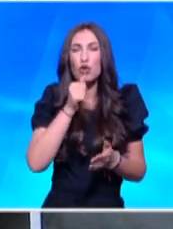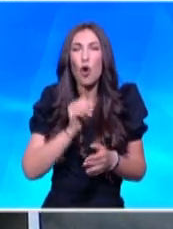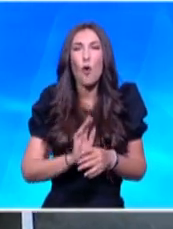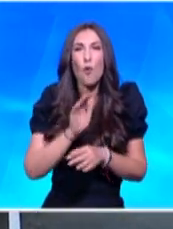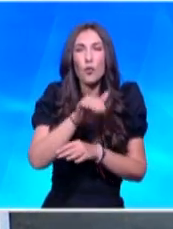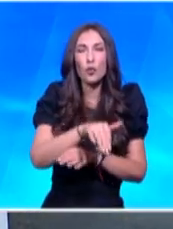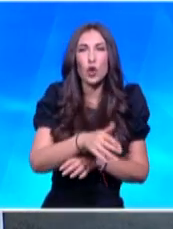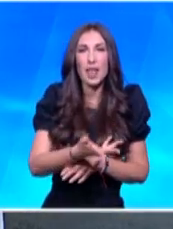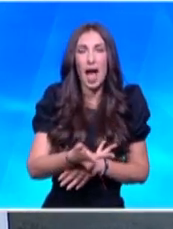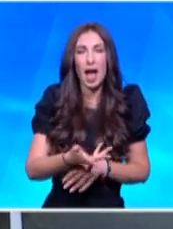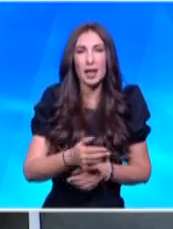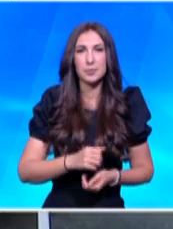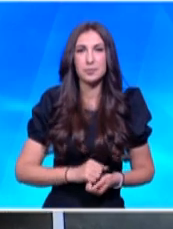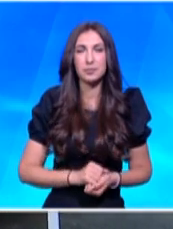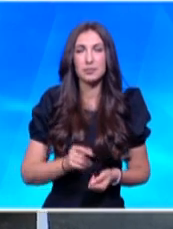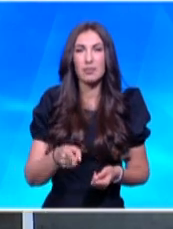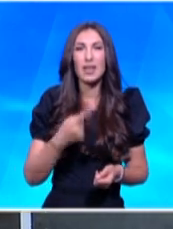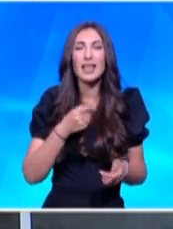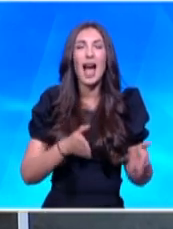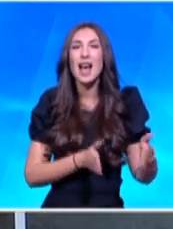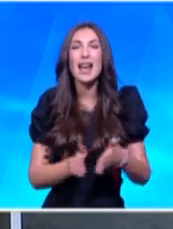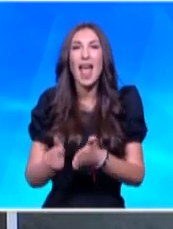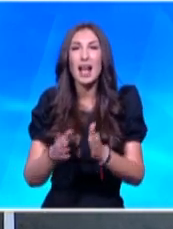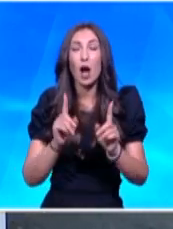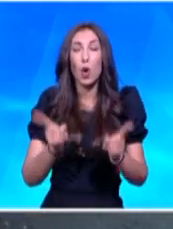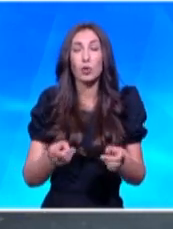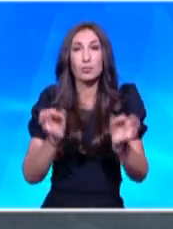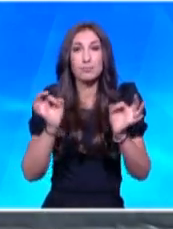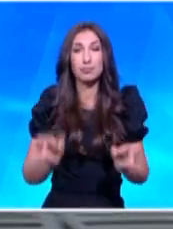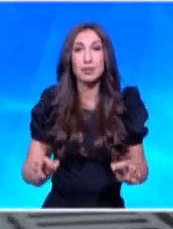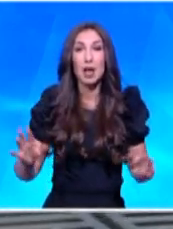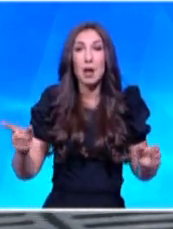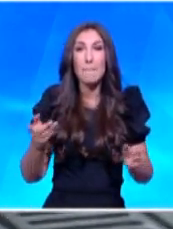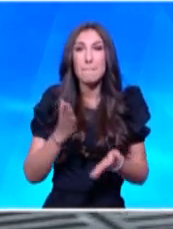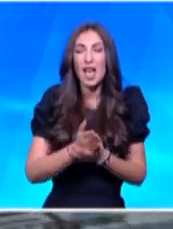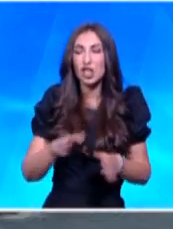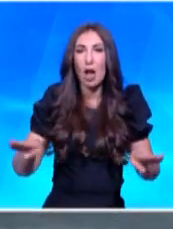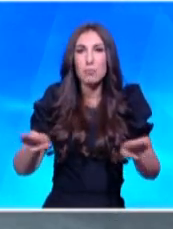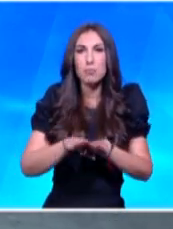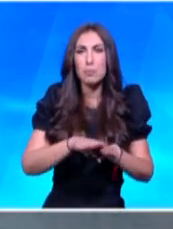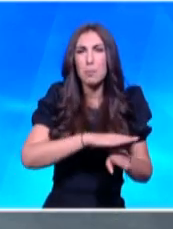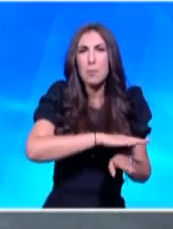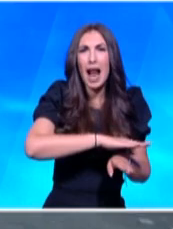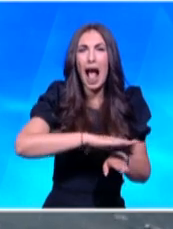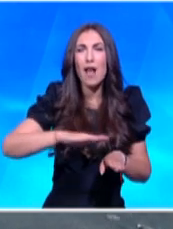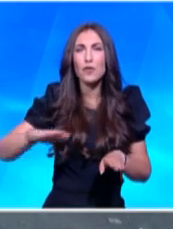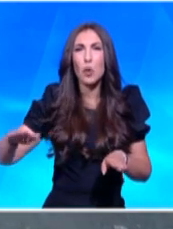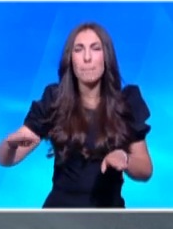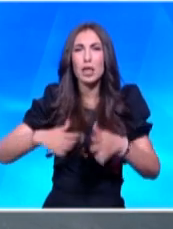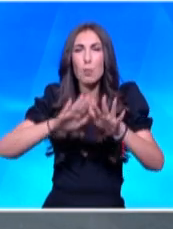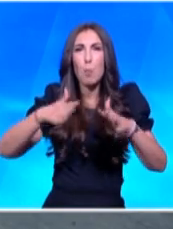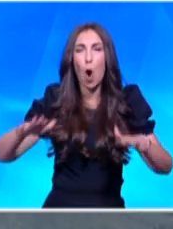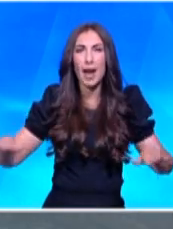да се защитят от придошлите води на реката, която буквално се сливаше ето тук с морето